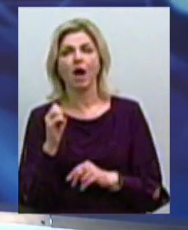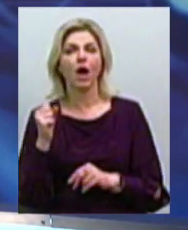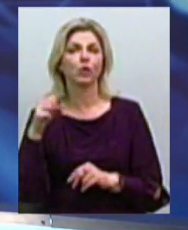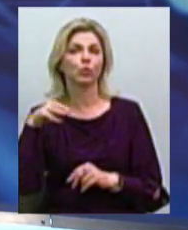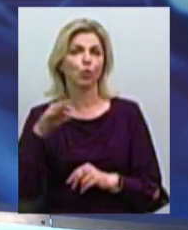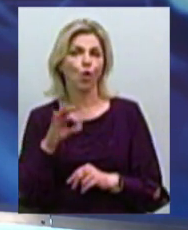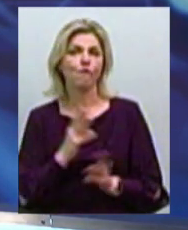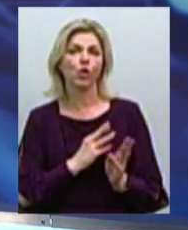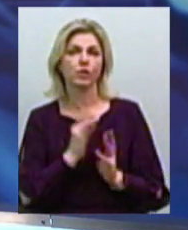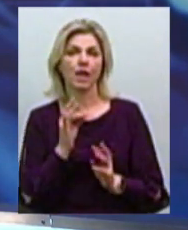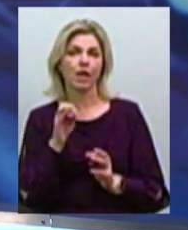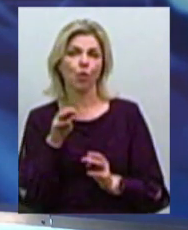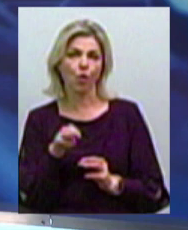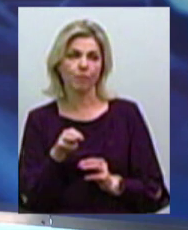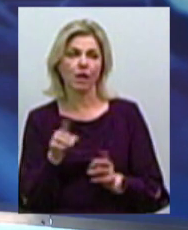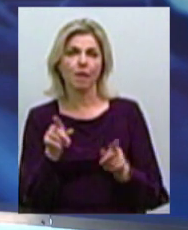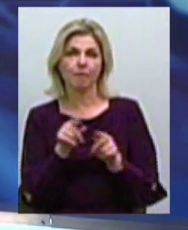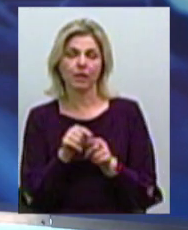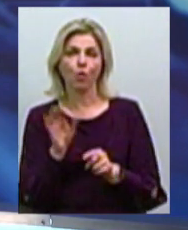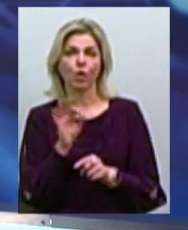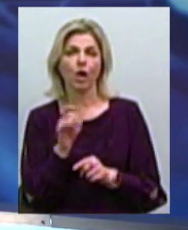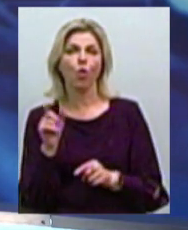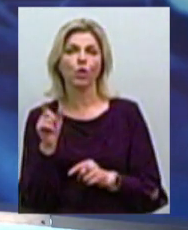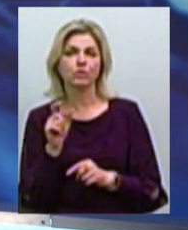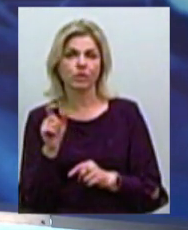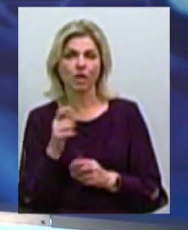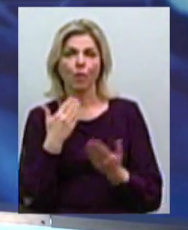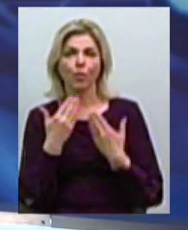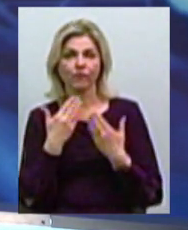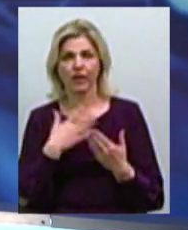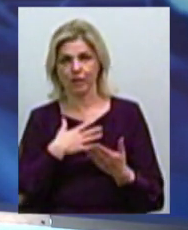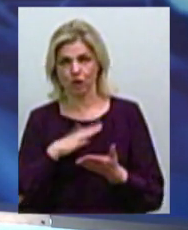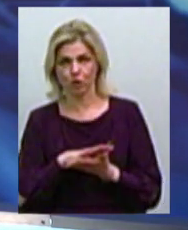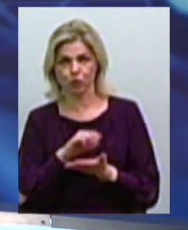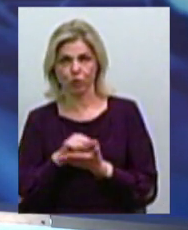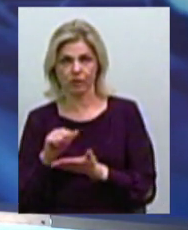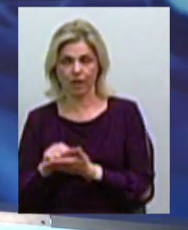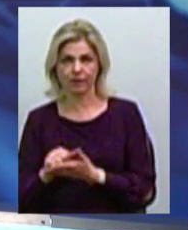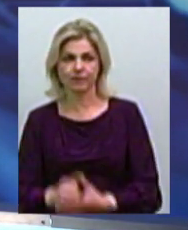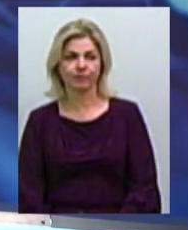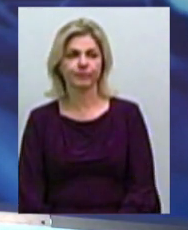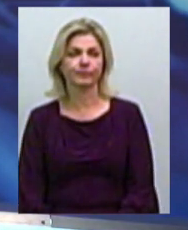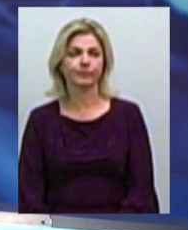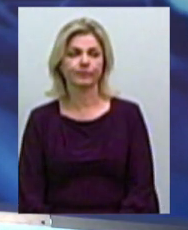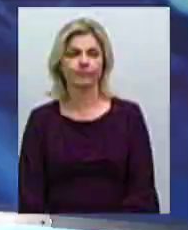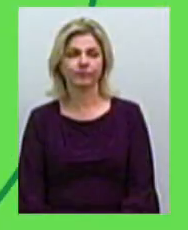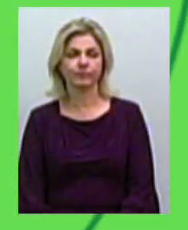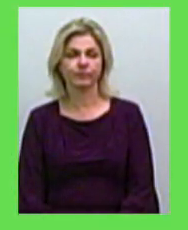операції волонтерам. З Олегом Хусейновим поспілкувались Катерина Максименко та Ігор Чорний.